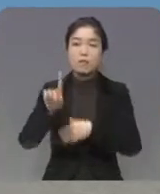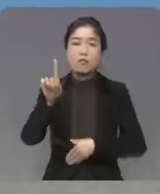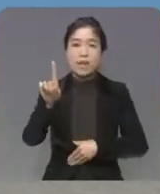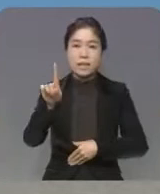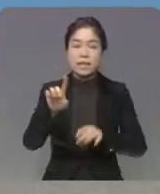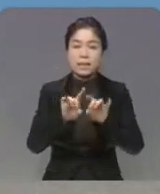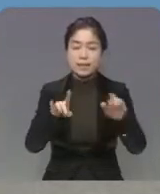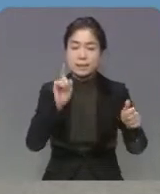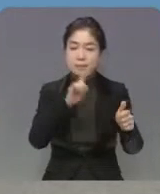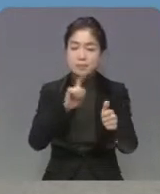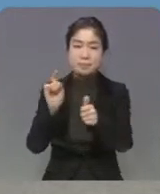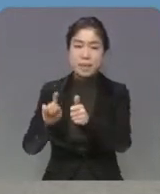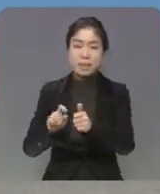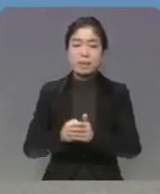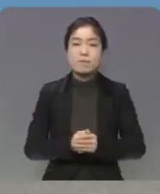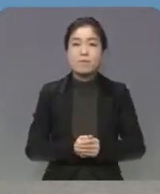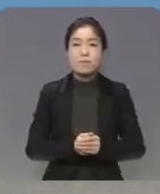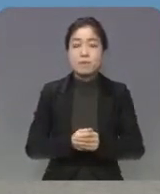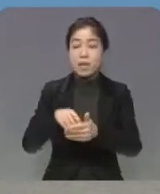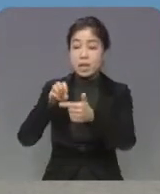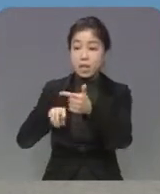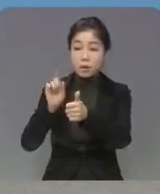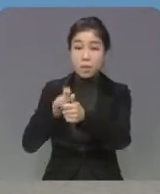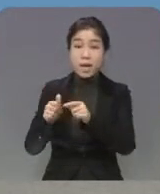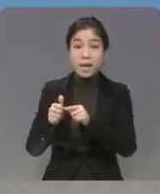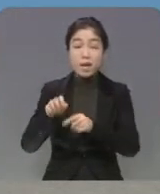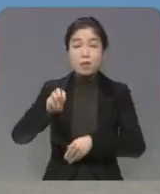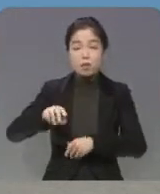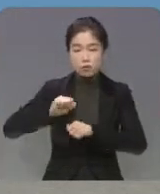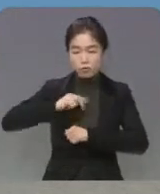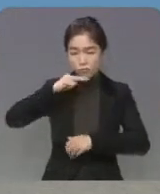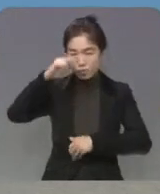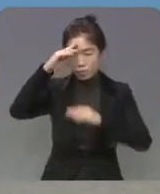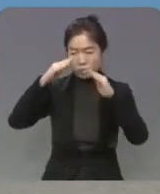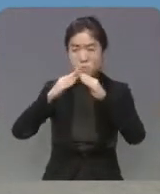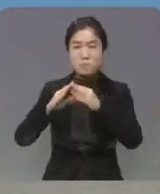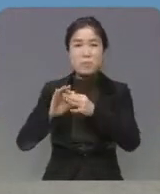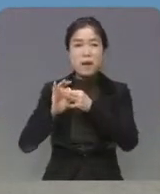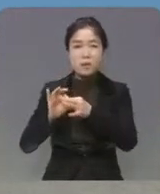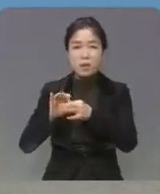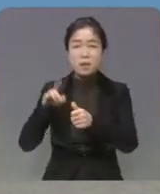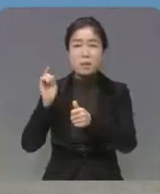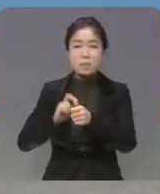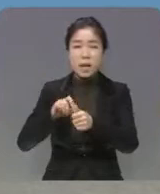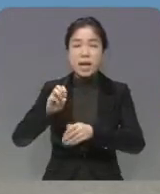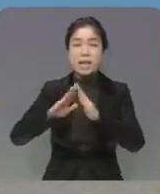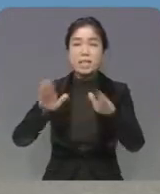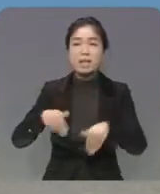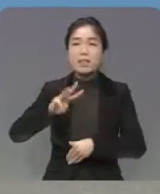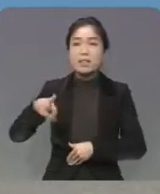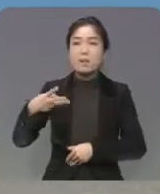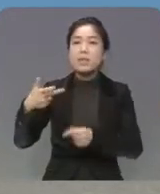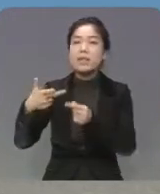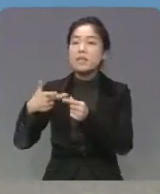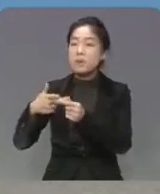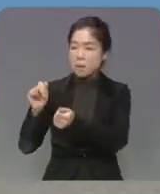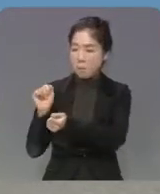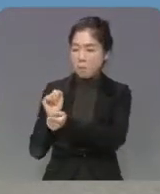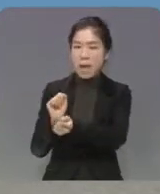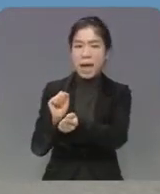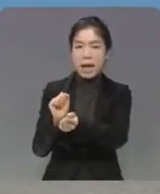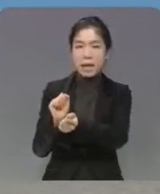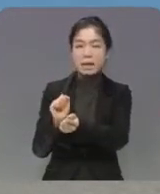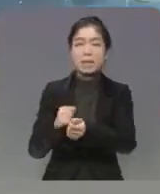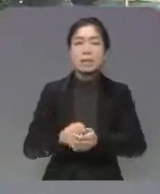명이 각각 확진 됐습니다 나주에 확진 자는 광주 상무지구 룸 소주 반 관련 확진 자인 전남 300 열 일곱번째 확진